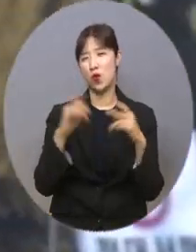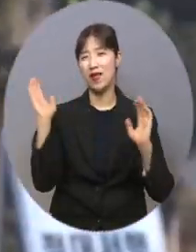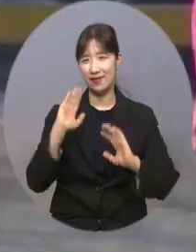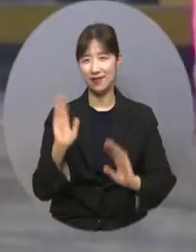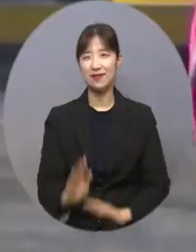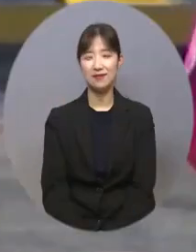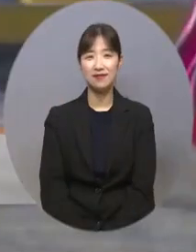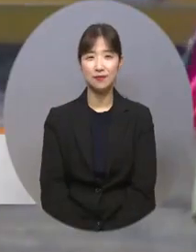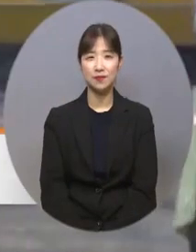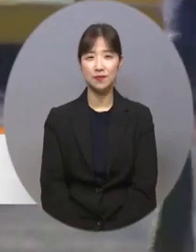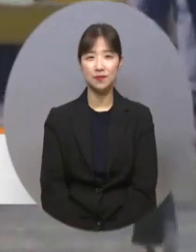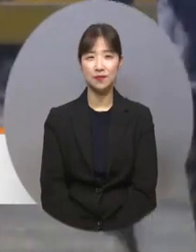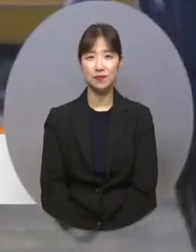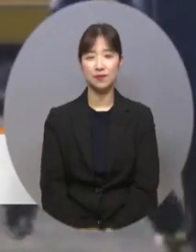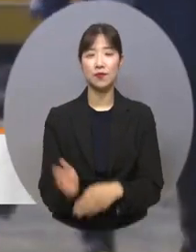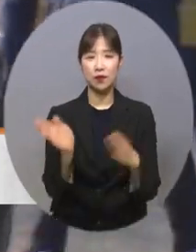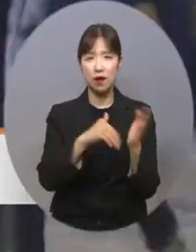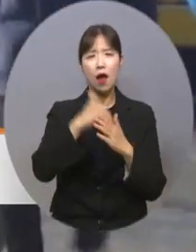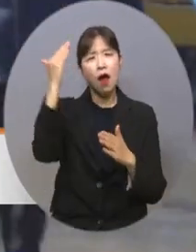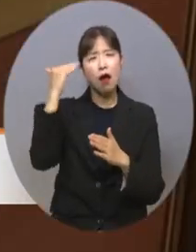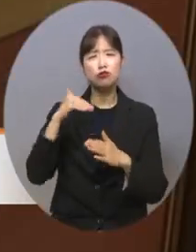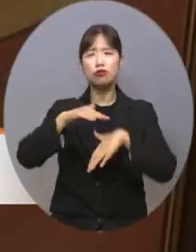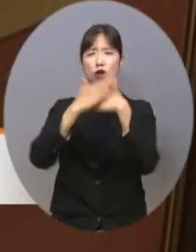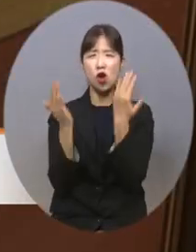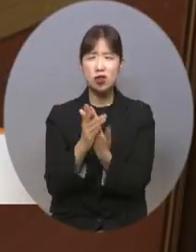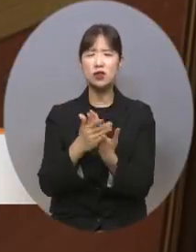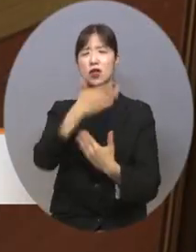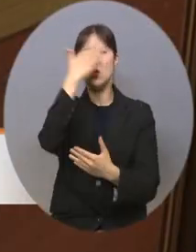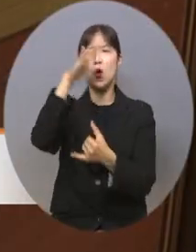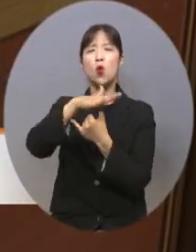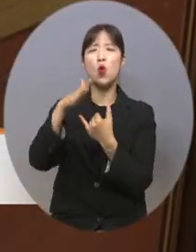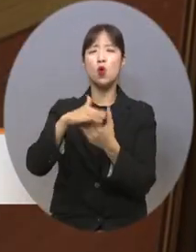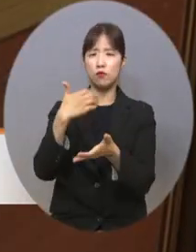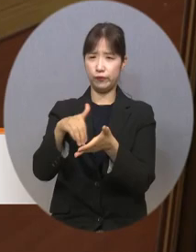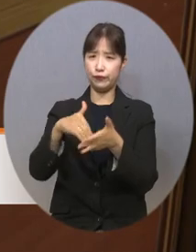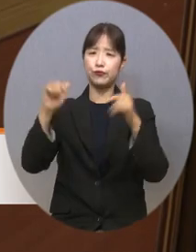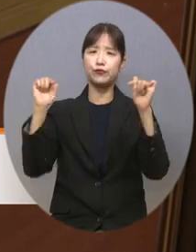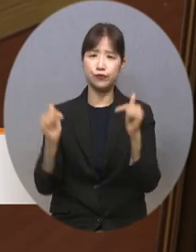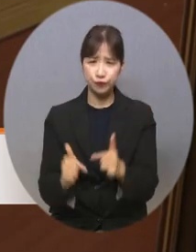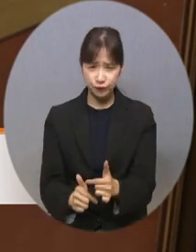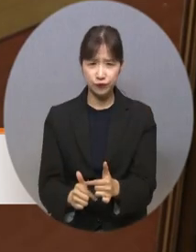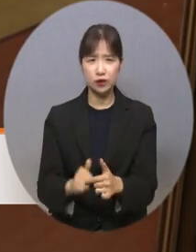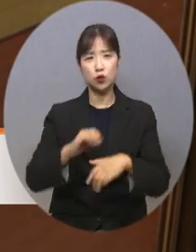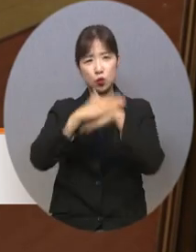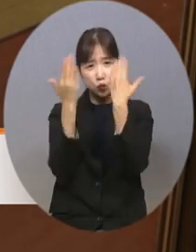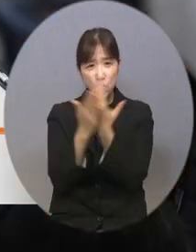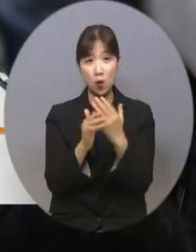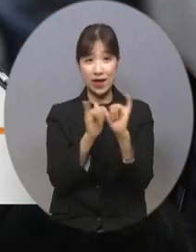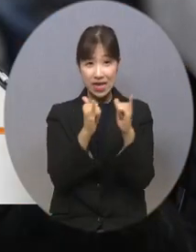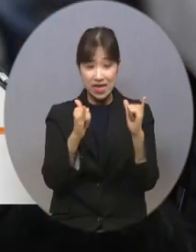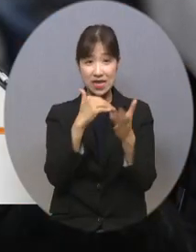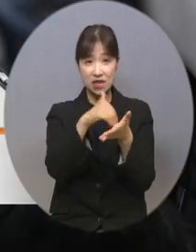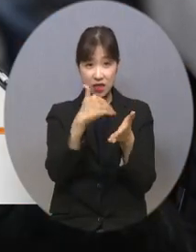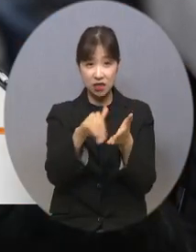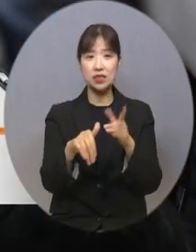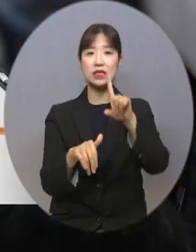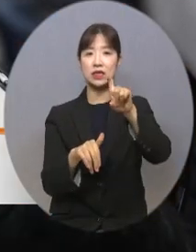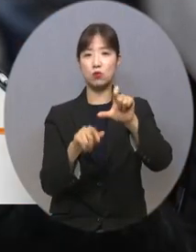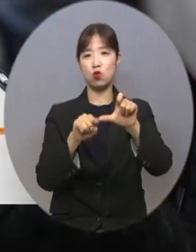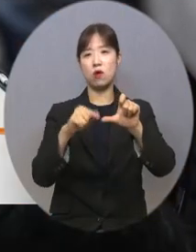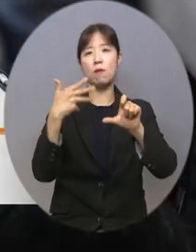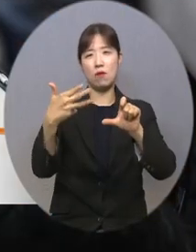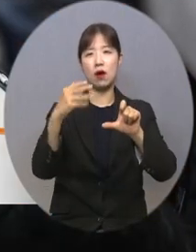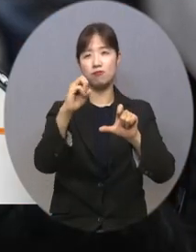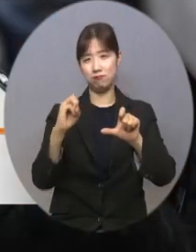나타났습니다. 반면 국내 전체 청소년 인구는 꾸준히 감소해 총 인구의 15.8%를